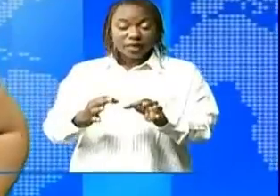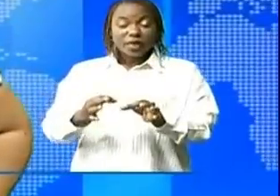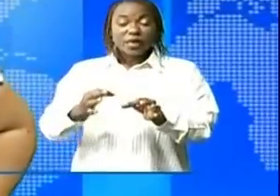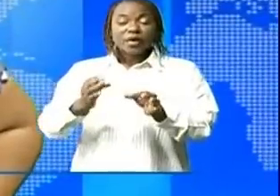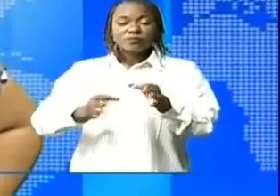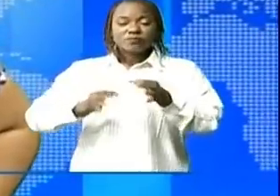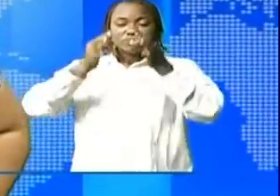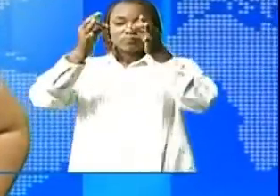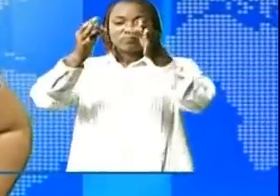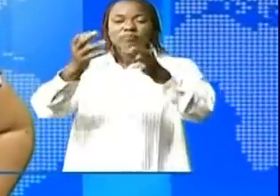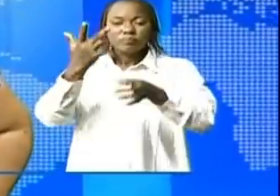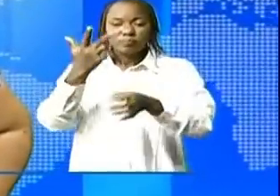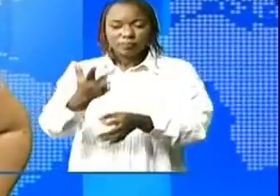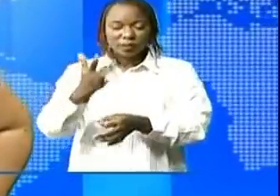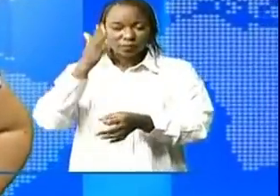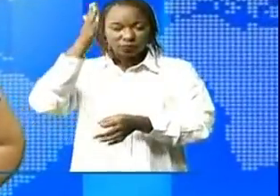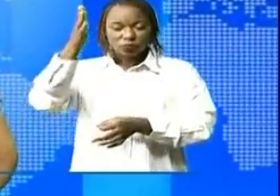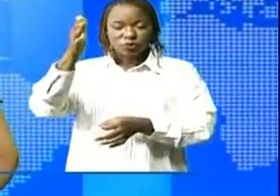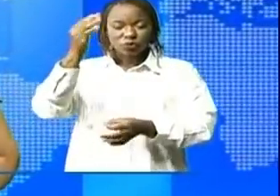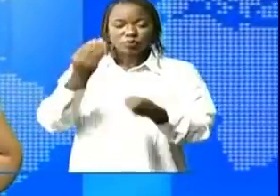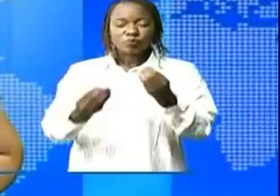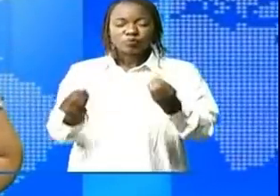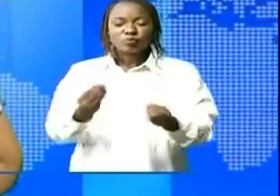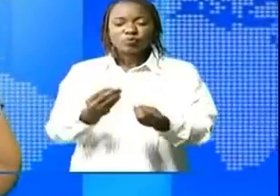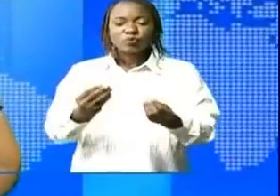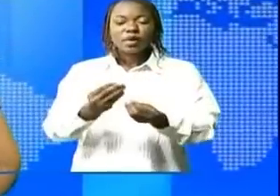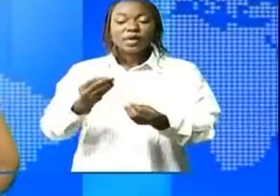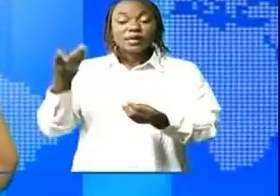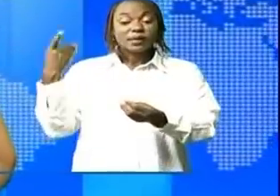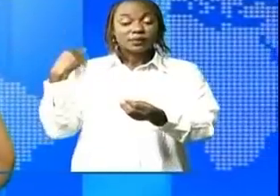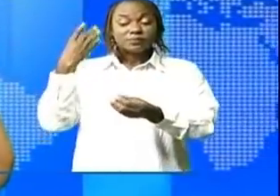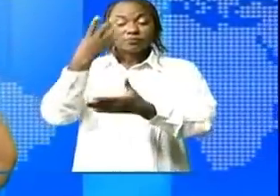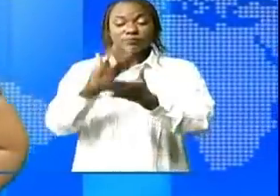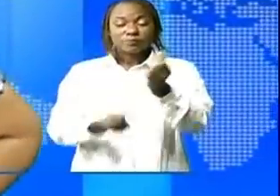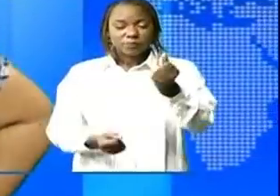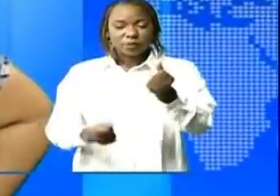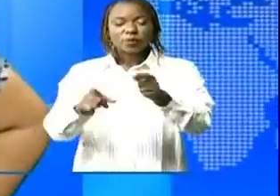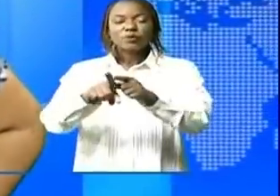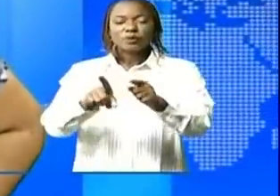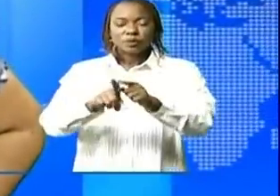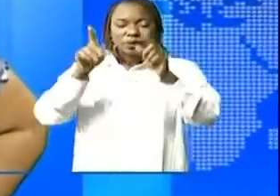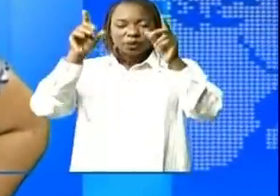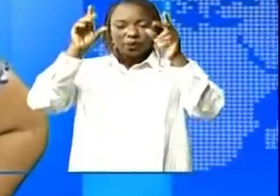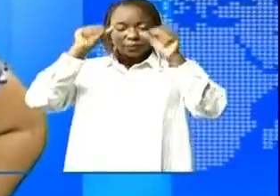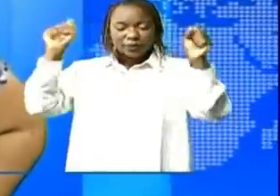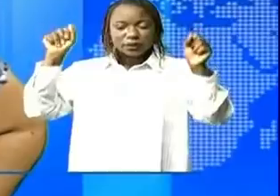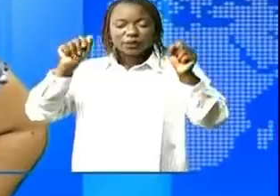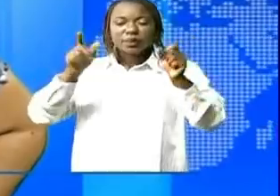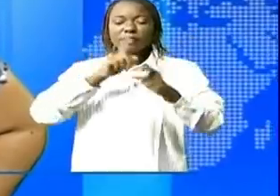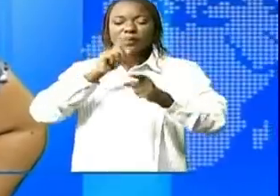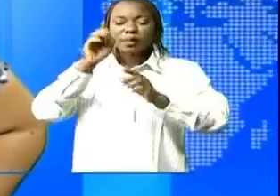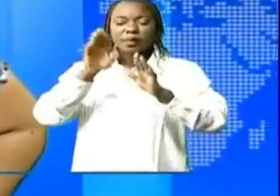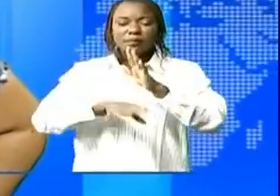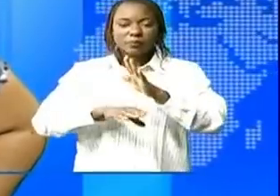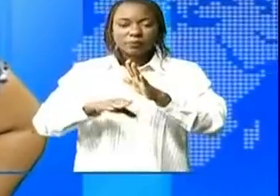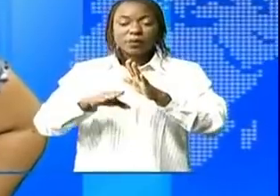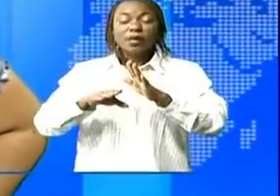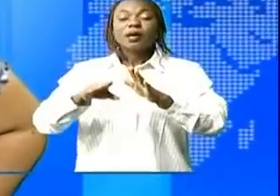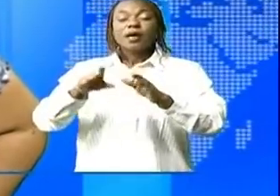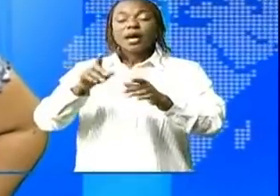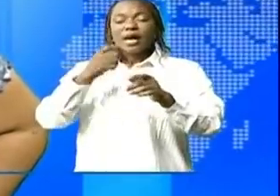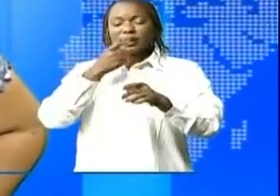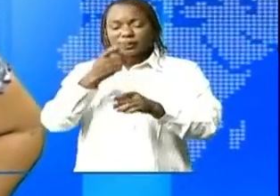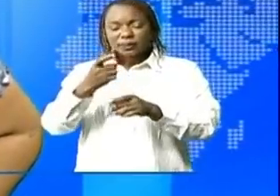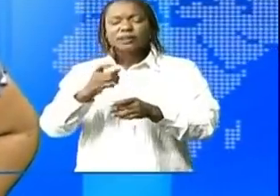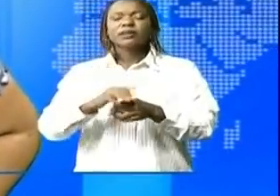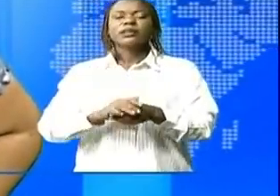reporté mercredi prochain suite à l'absence de quelques députés nationaux. Le président de la Chambre basse du Parlement, Christophe Mbosoko Diampanga, a joué